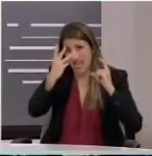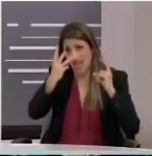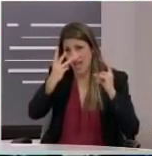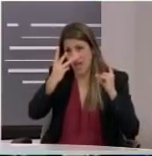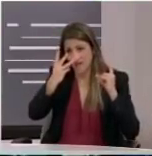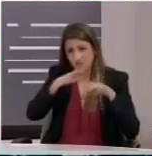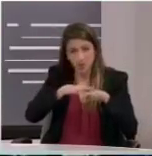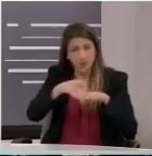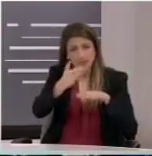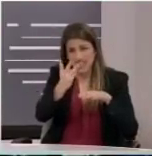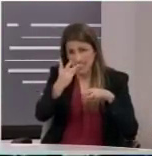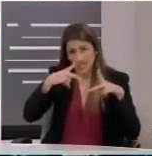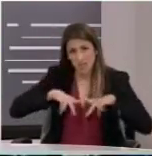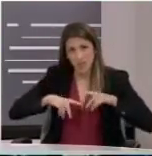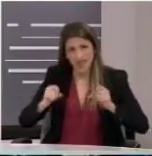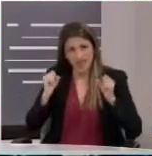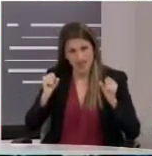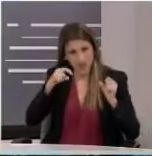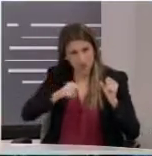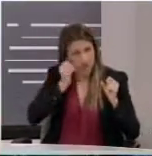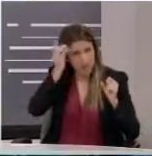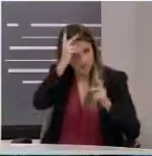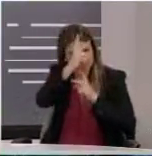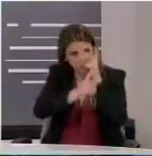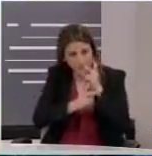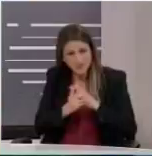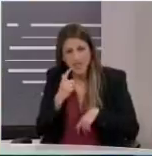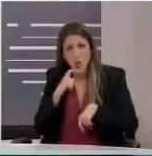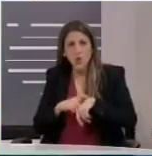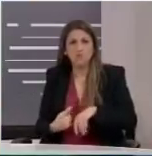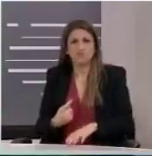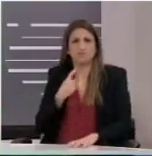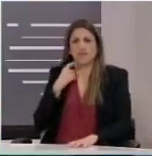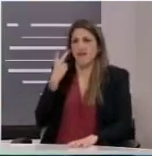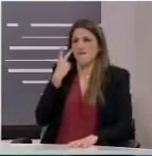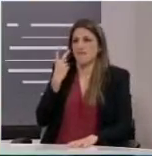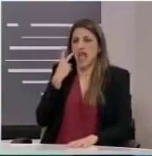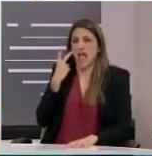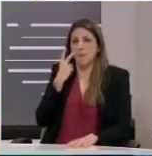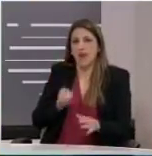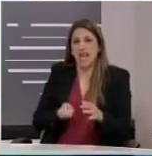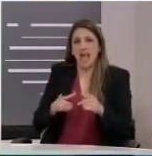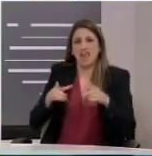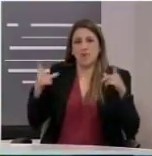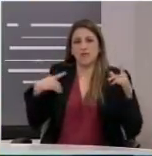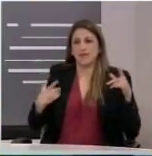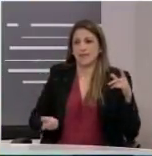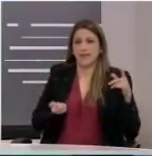τον χρόνο μας προκειμένου να παρακολουθούμε την άσκηση της αξιωματικής